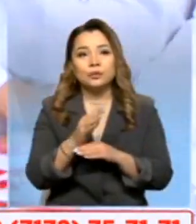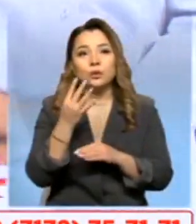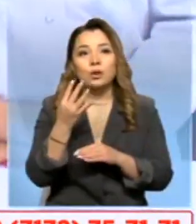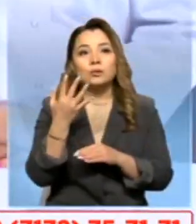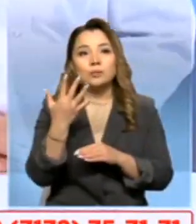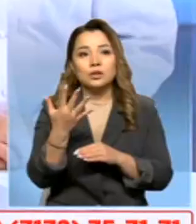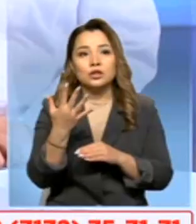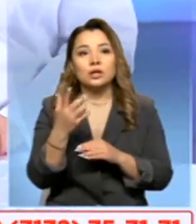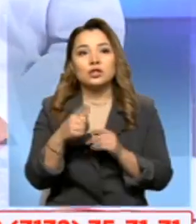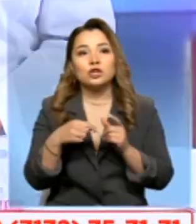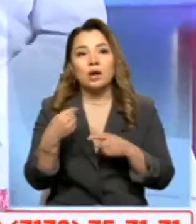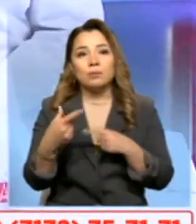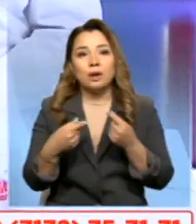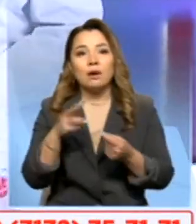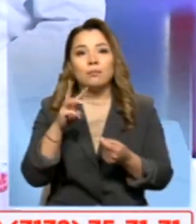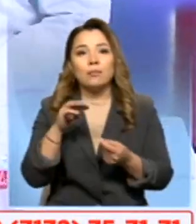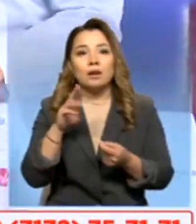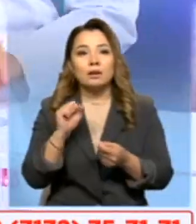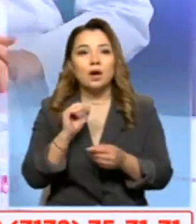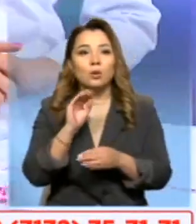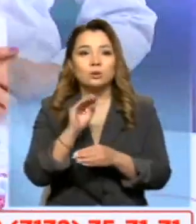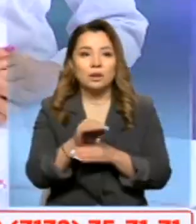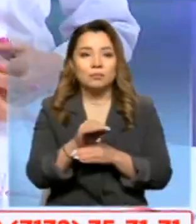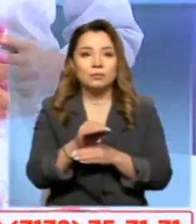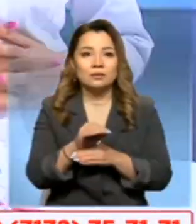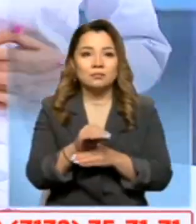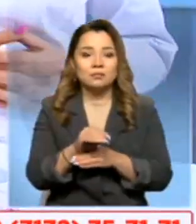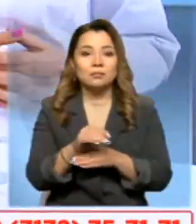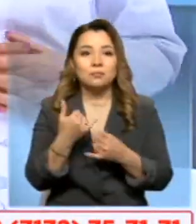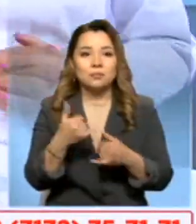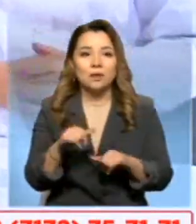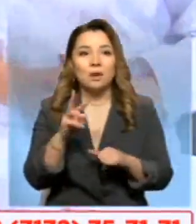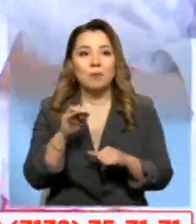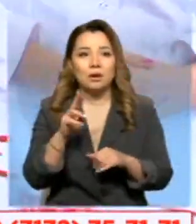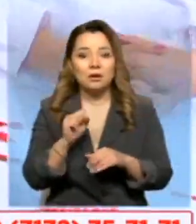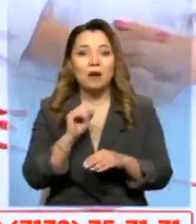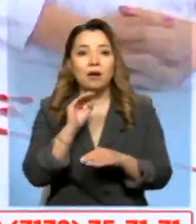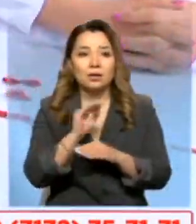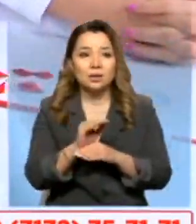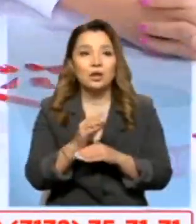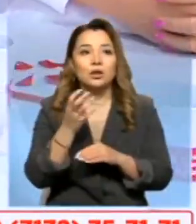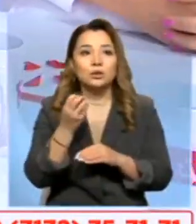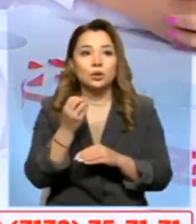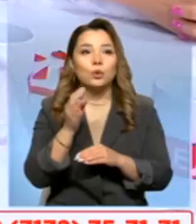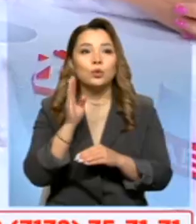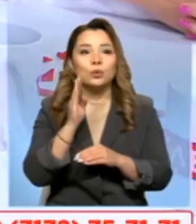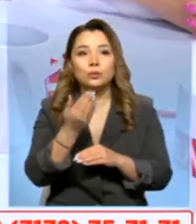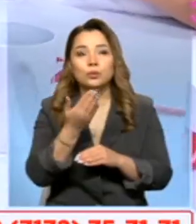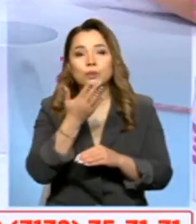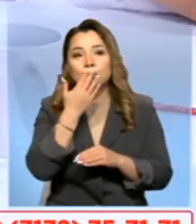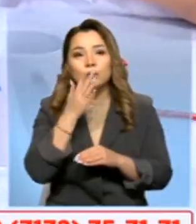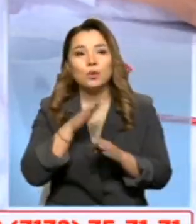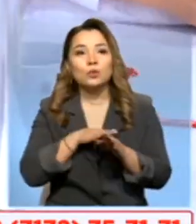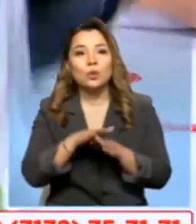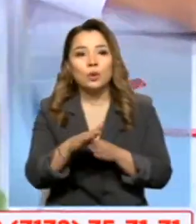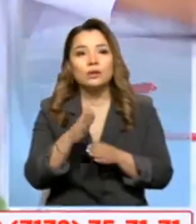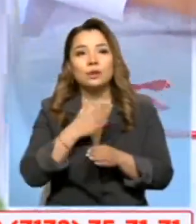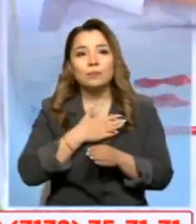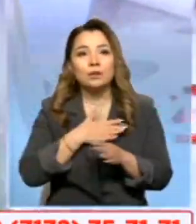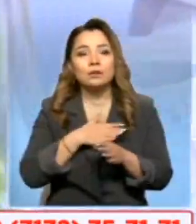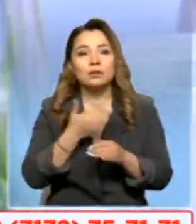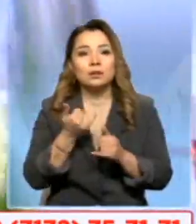4-5 жапырақ мята қосамыз. Жалбыз, е? Жалбыз қосамыз. Исі және толықтай бізге